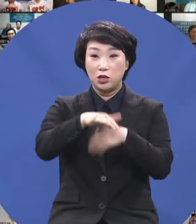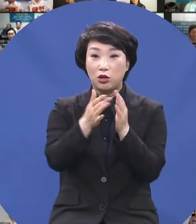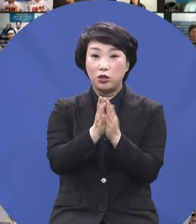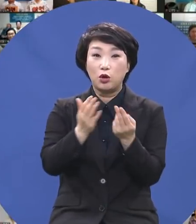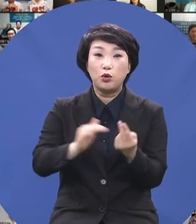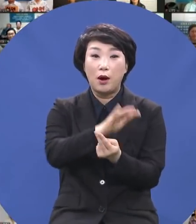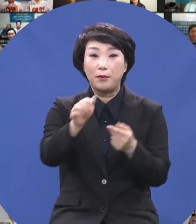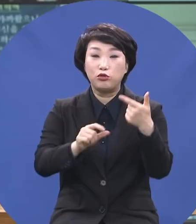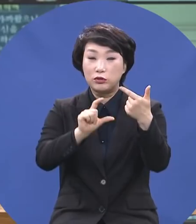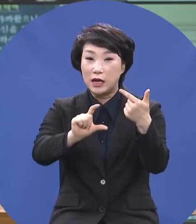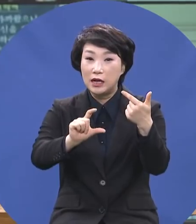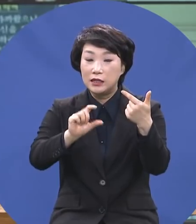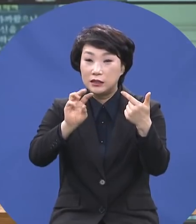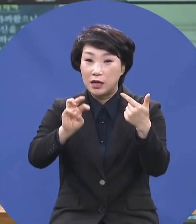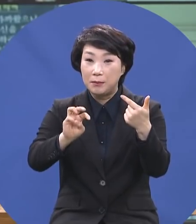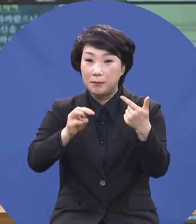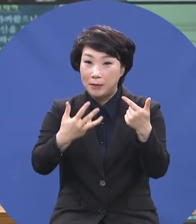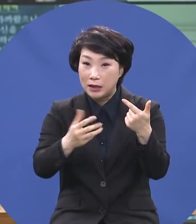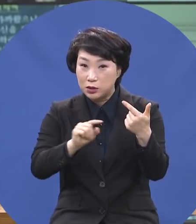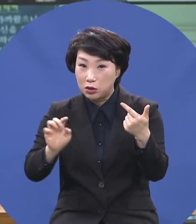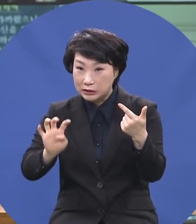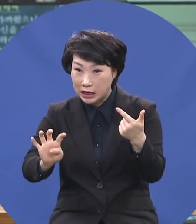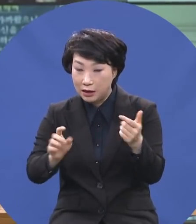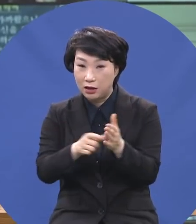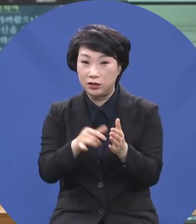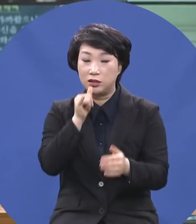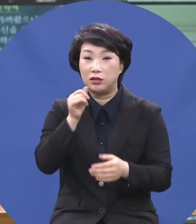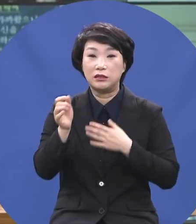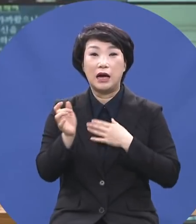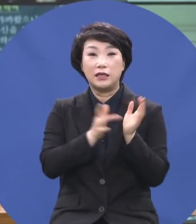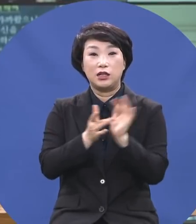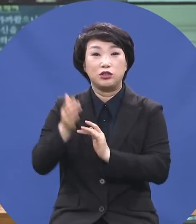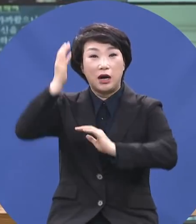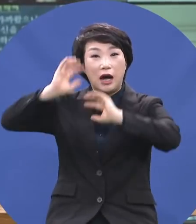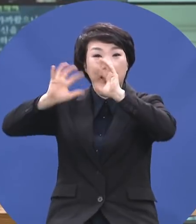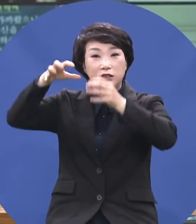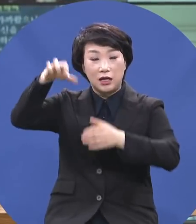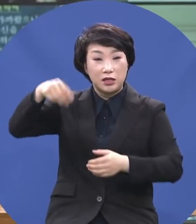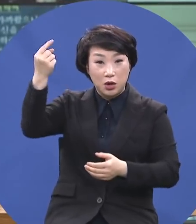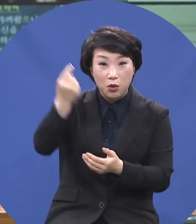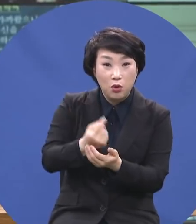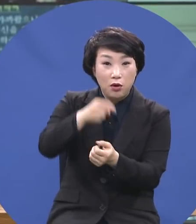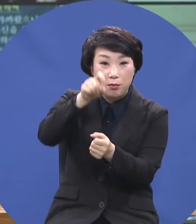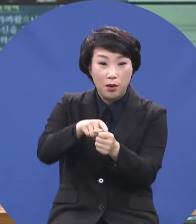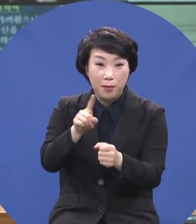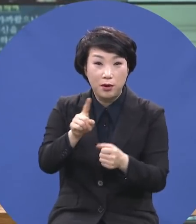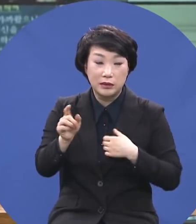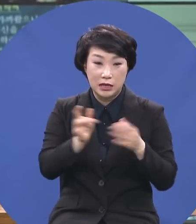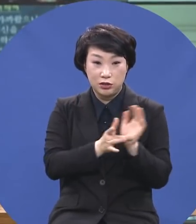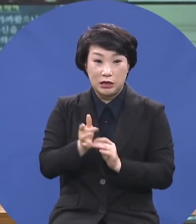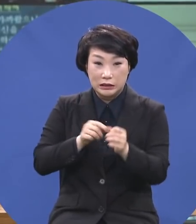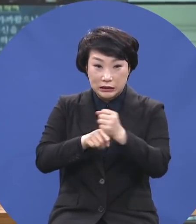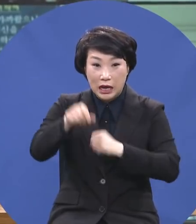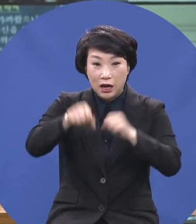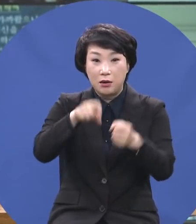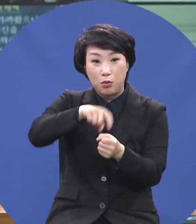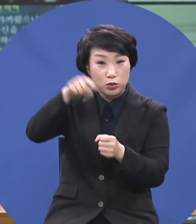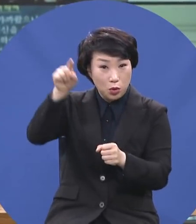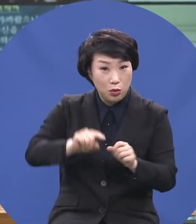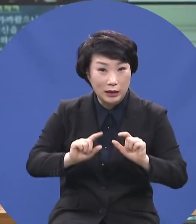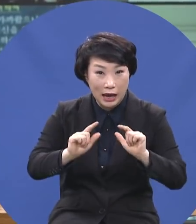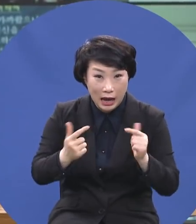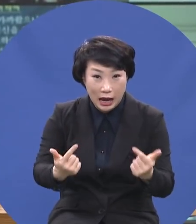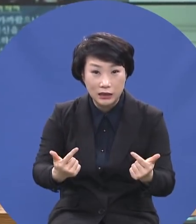요한복음 6장 38절로 40절에 내가 하늘로서 내려온 것은 내 뜻을 행하려